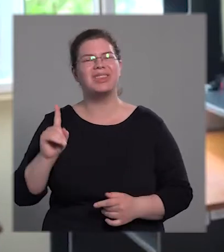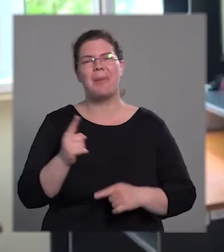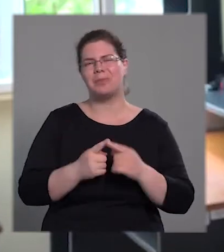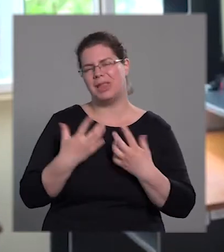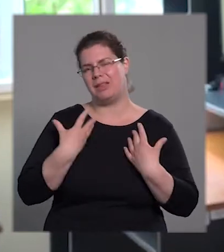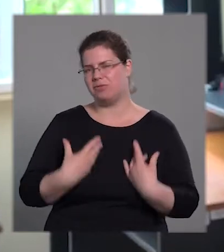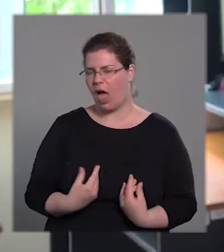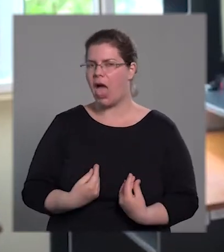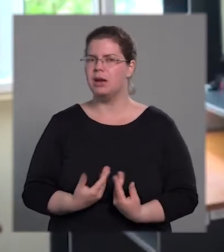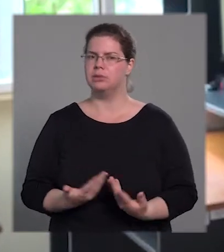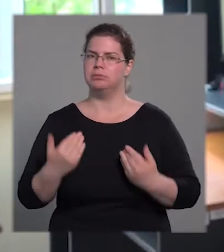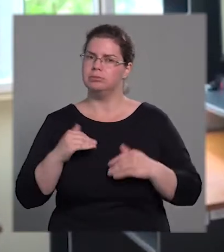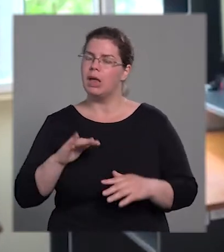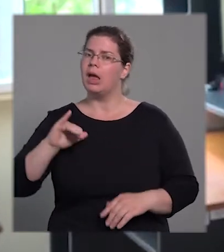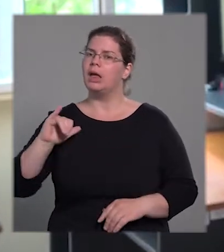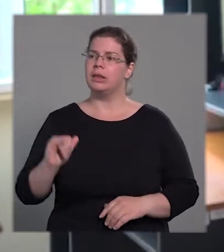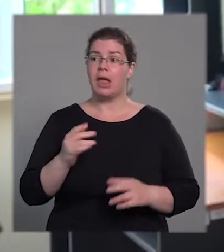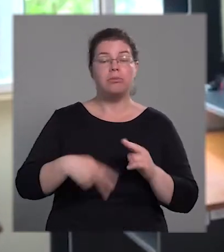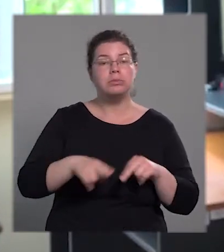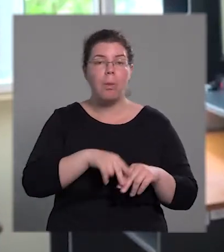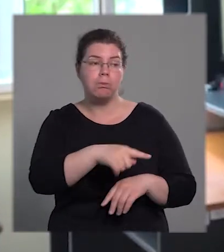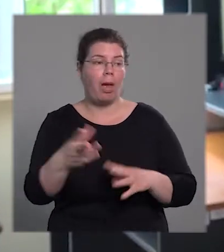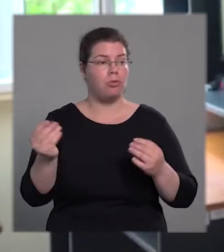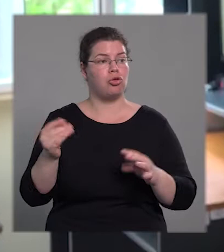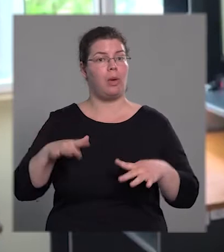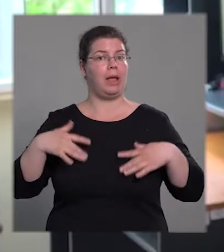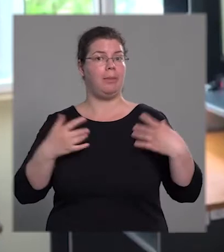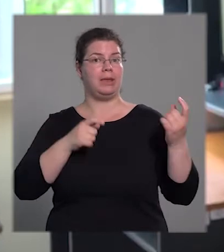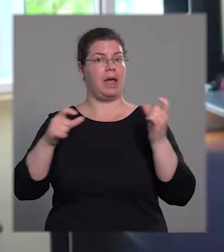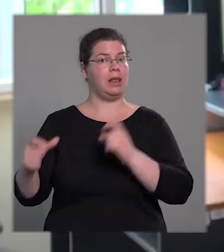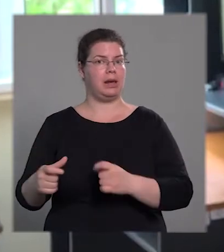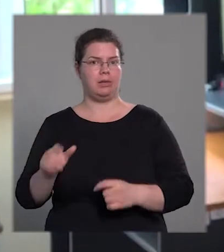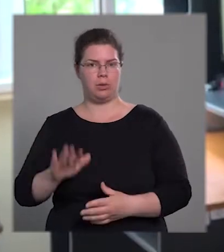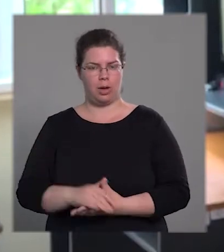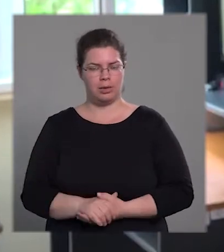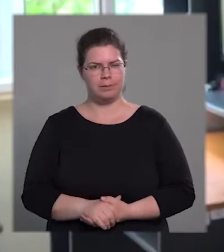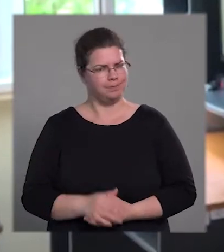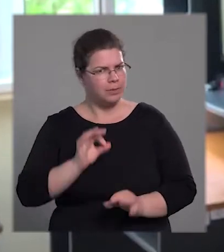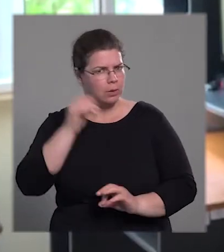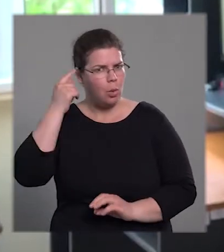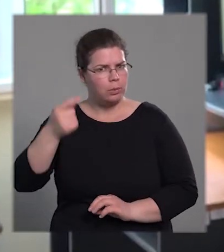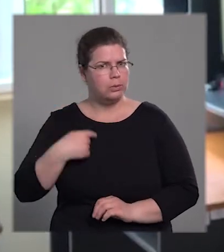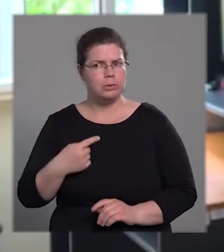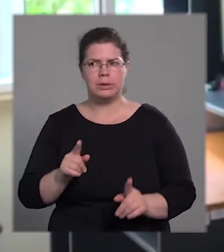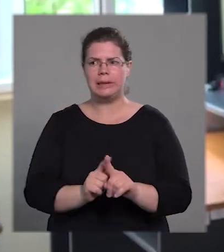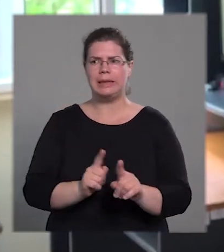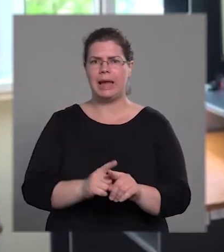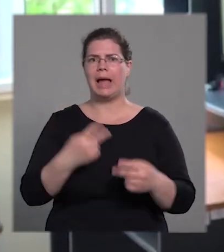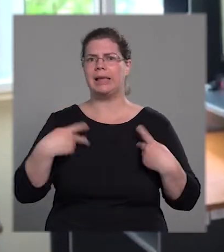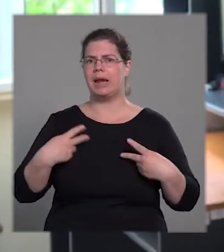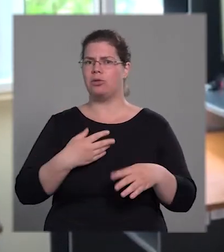fáradtabban, de többel, sok élménnyel érkeztünk haza. Jól tudjuk, hogy egy ilyen kirándulás